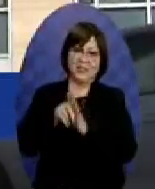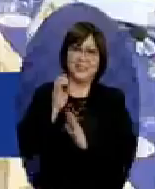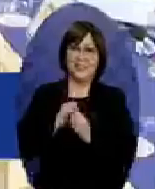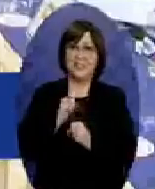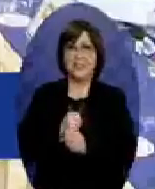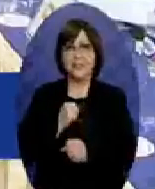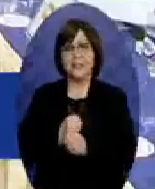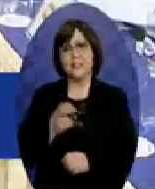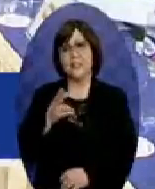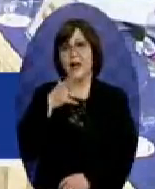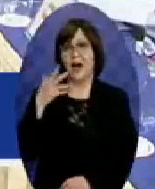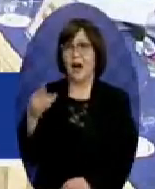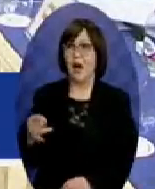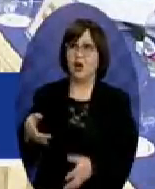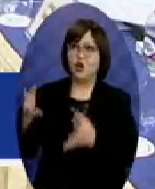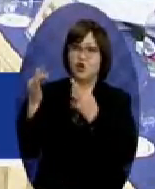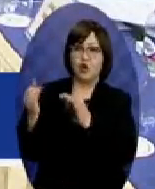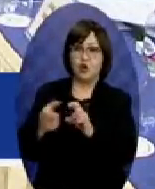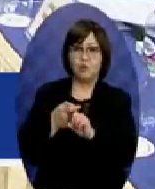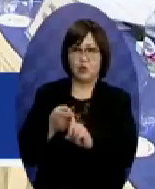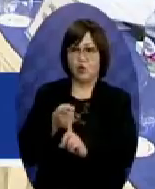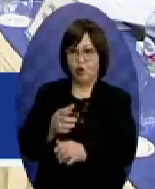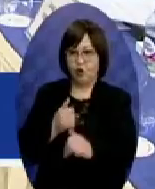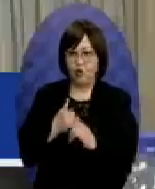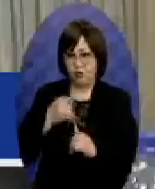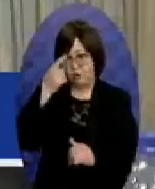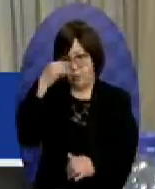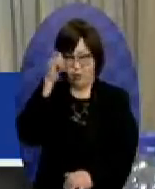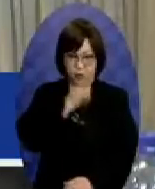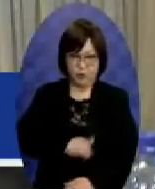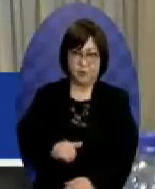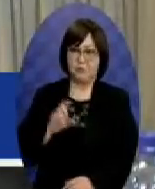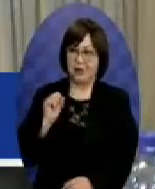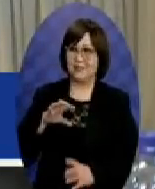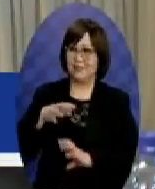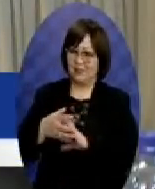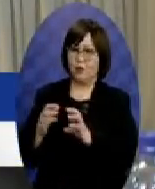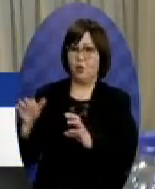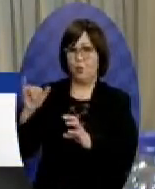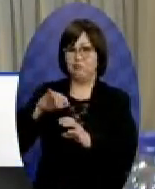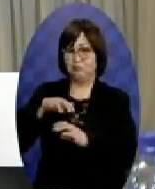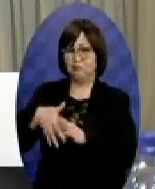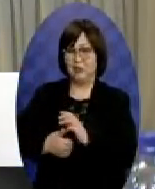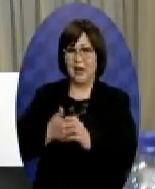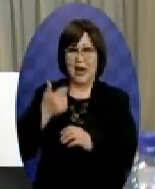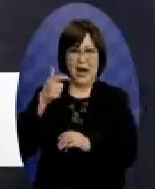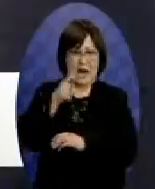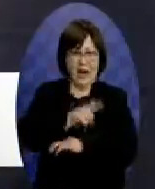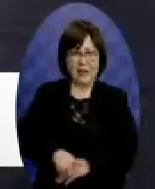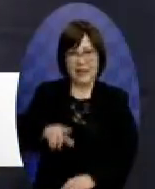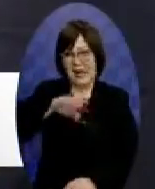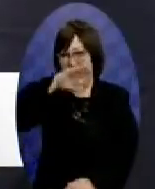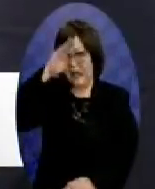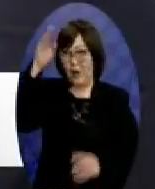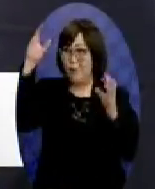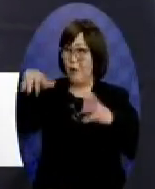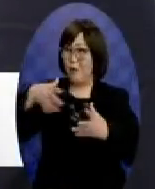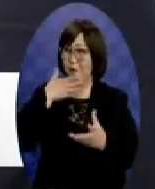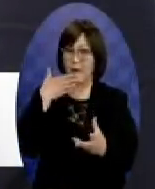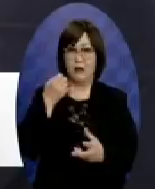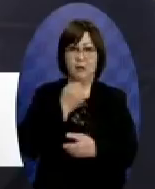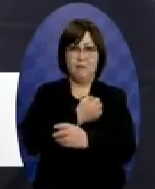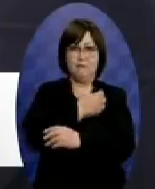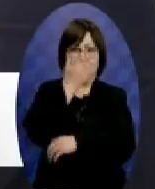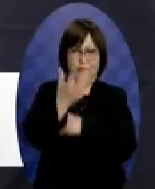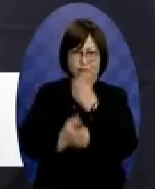Цагуурын өөрчлөлтөөс үүдсэн сөрөг нөлөөлөл зөвхөн Монголд ч биш, дэлхийд даяар мэдрэгдэж байна. Их хэмжээний халалт хуурайшилтаас болж томоохон түмөр гарч газар